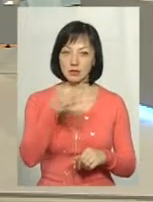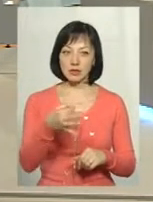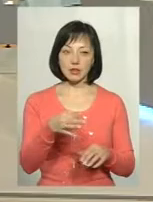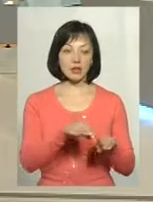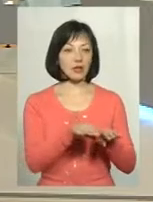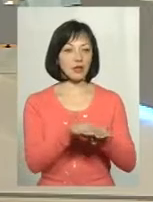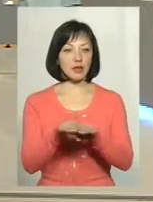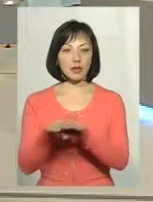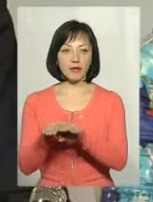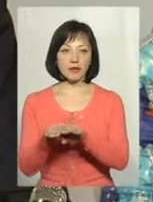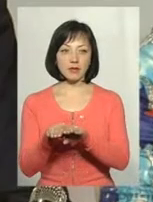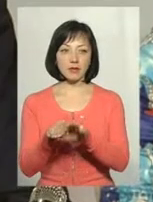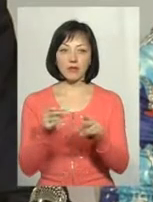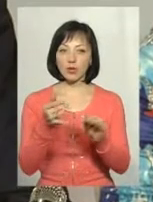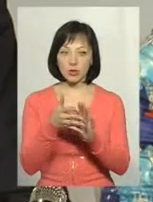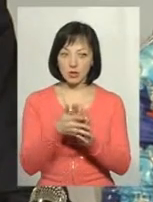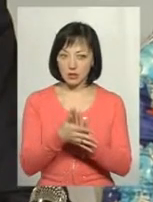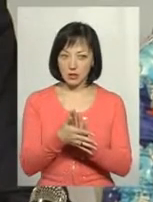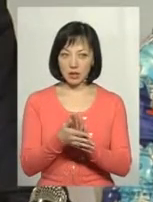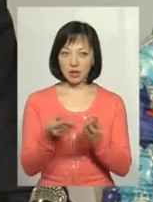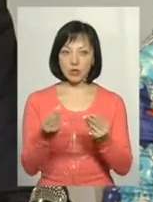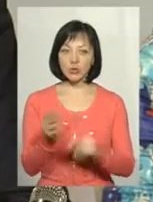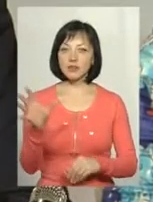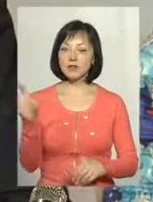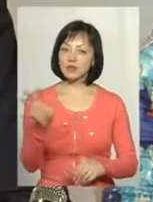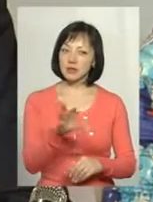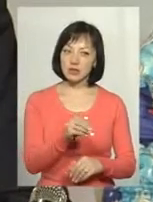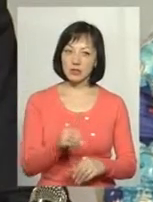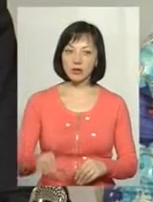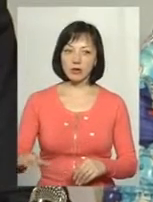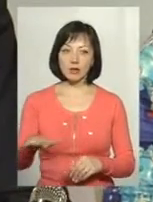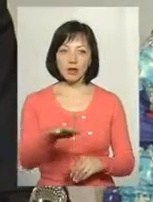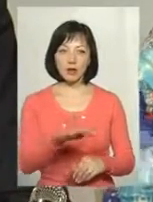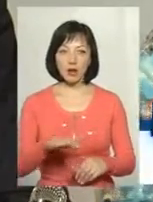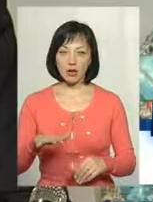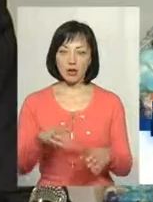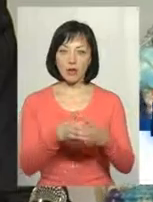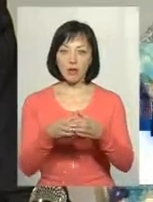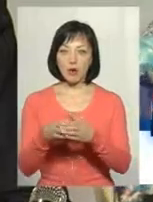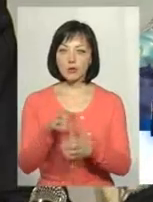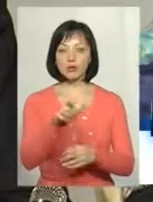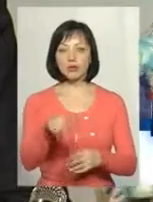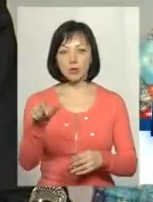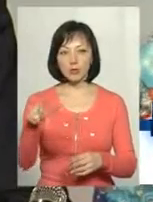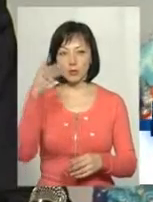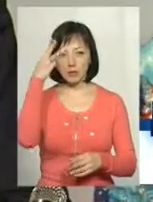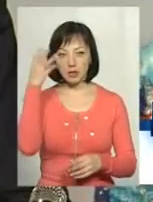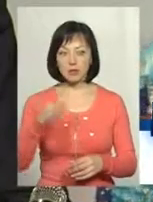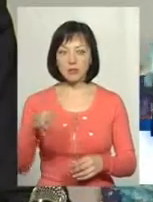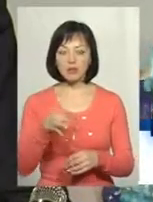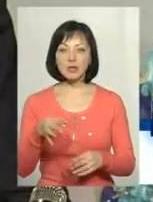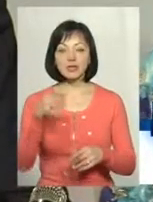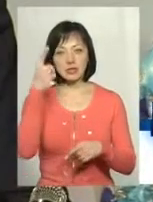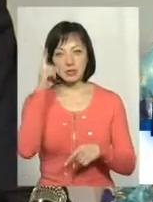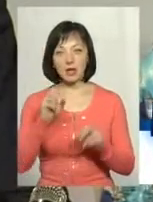рівень використання коштів абсолютно всіх об'єднаних територіальних громад, щоб жителі Хмельниччини знали, як голови громад